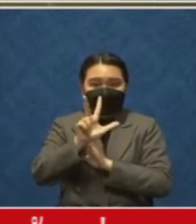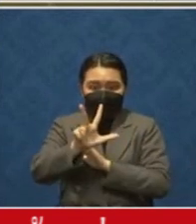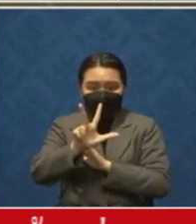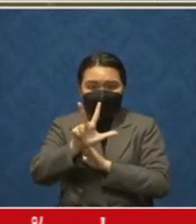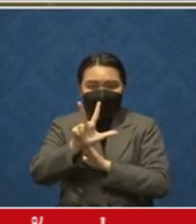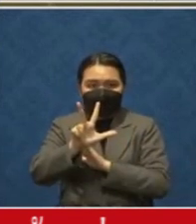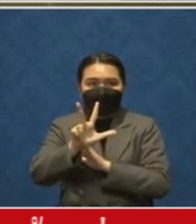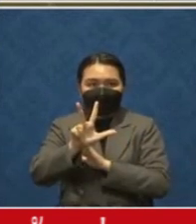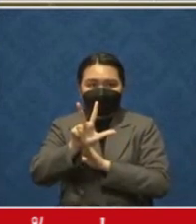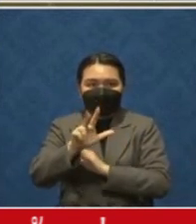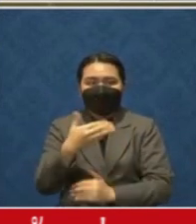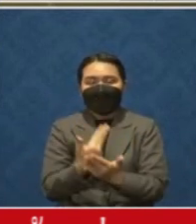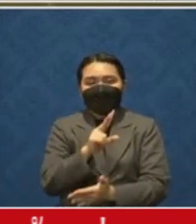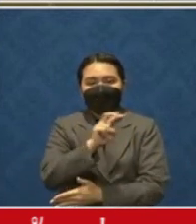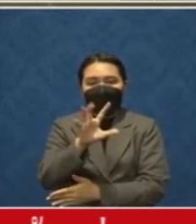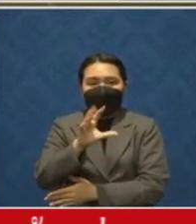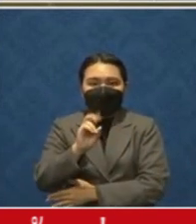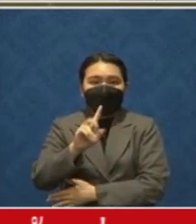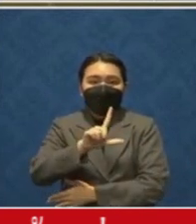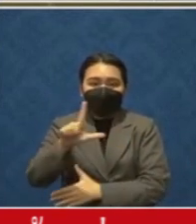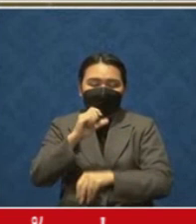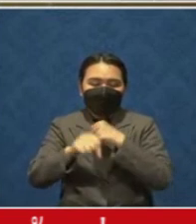ล้านบาทงบประมาณตั้งแต่ปี